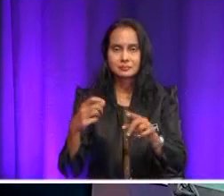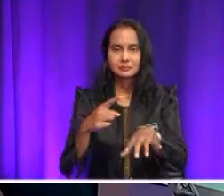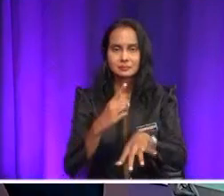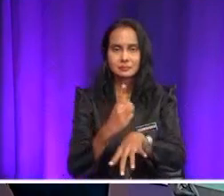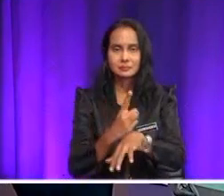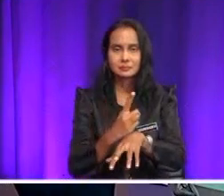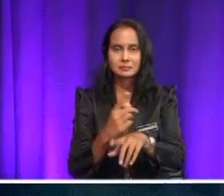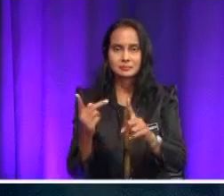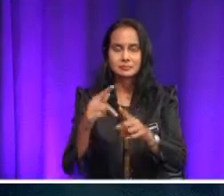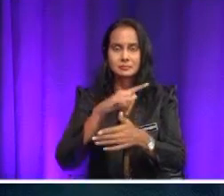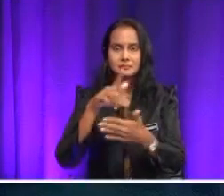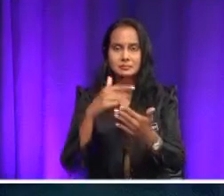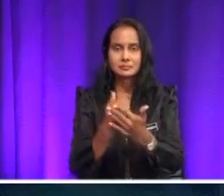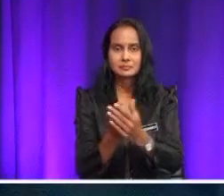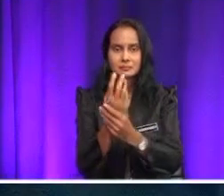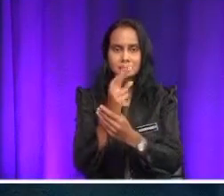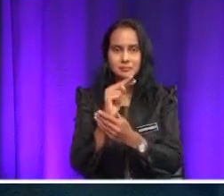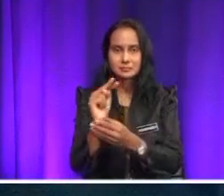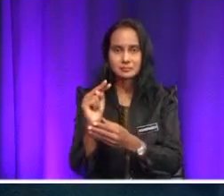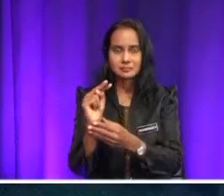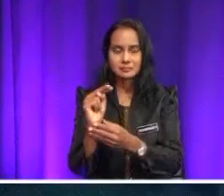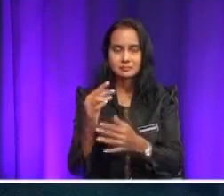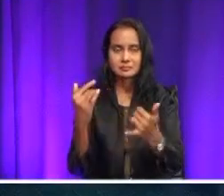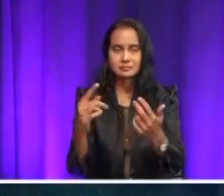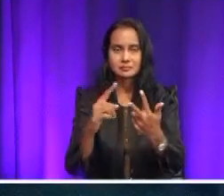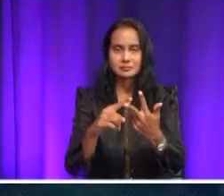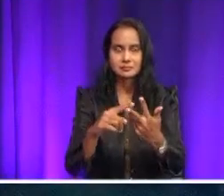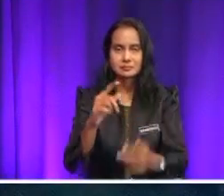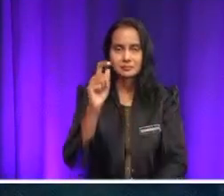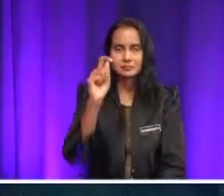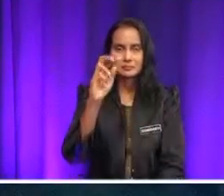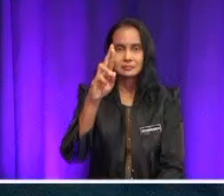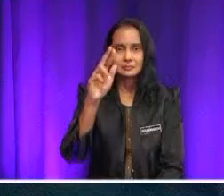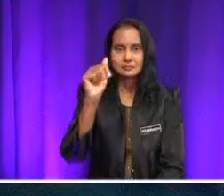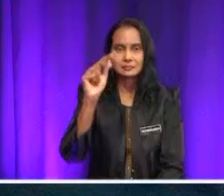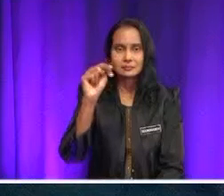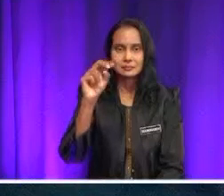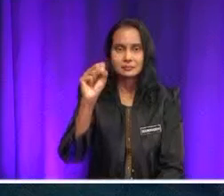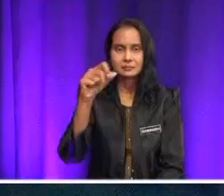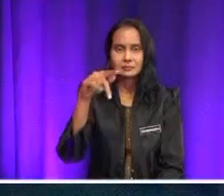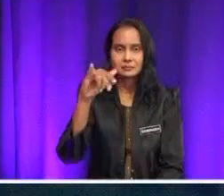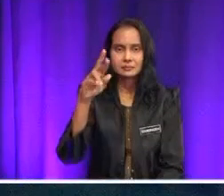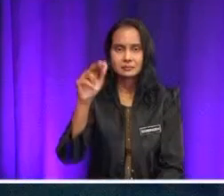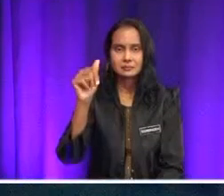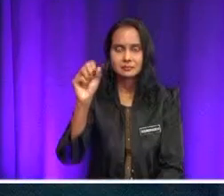Oke transpirasi tadi translokasi itu tidak proses yang seterusnya namanya adalah transpirasi